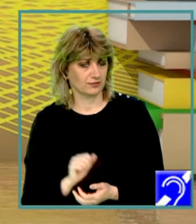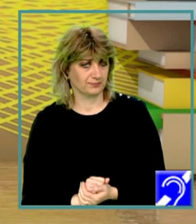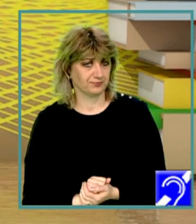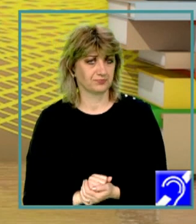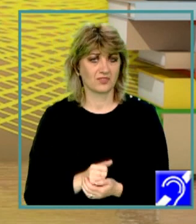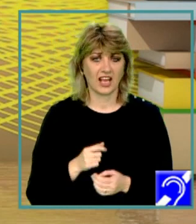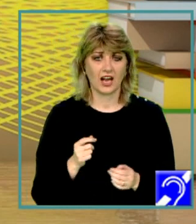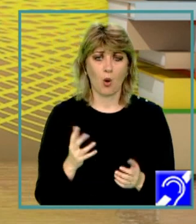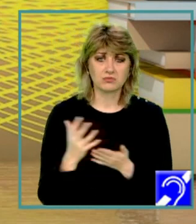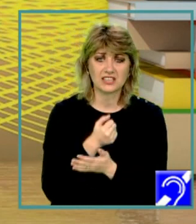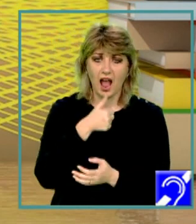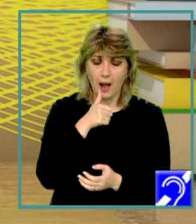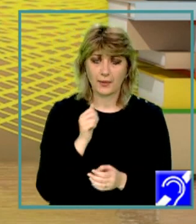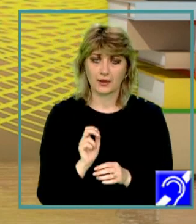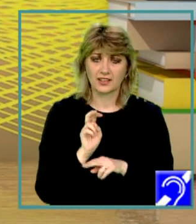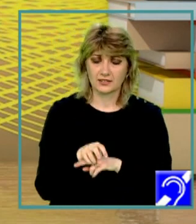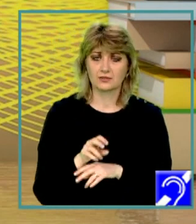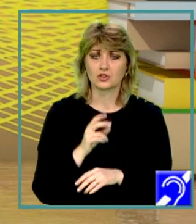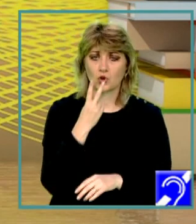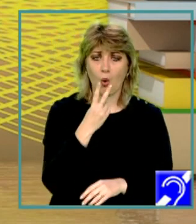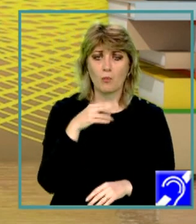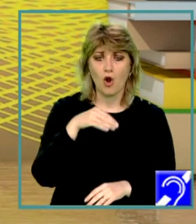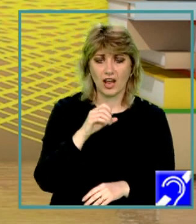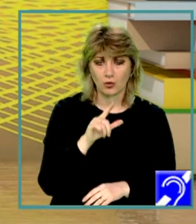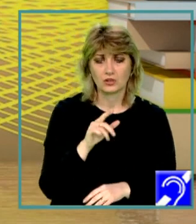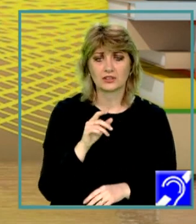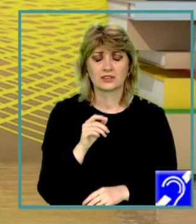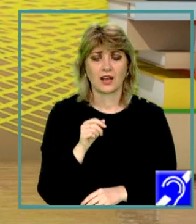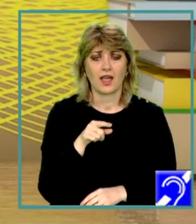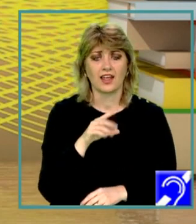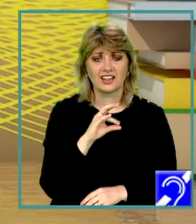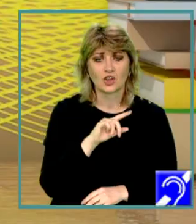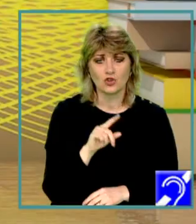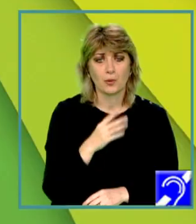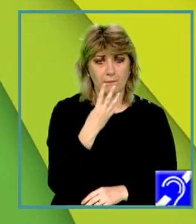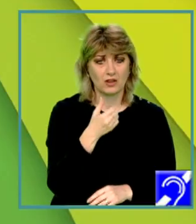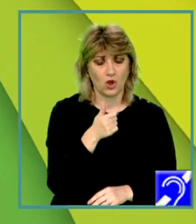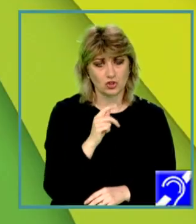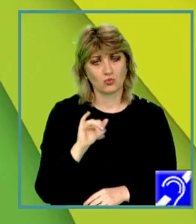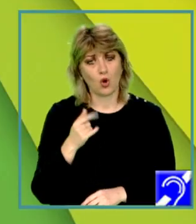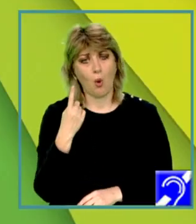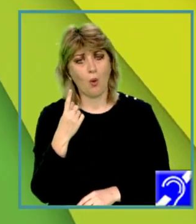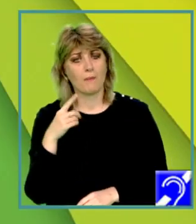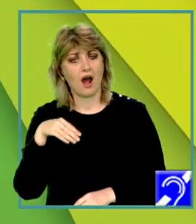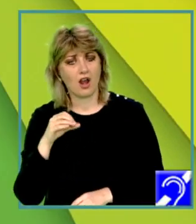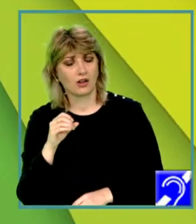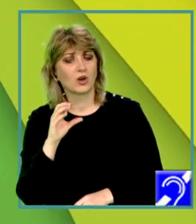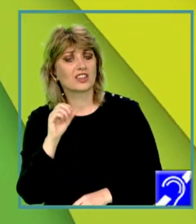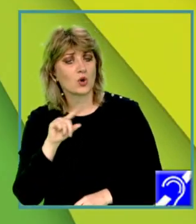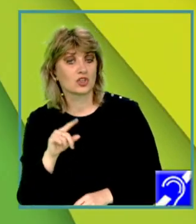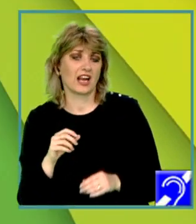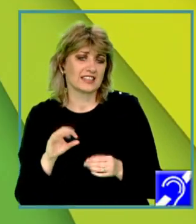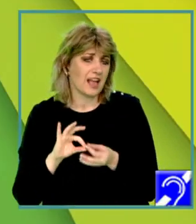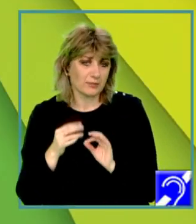apei la proces participă două molecule de hidrogen adică patru atomi sau molecule de oxigen adică doi atomi din